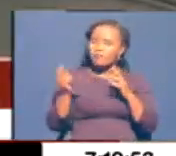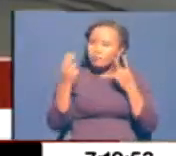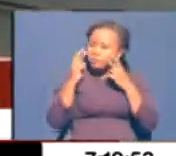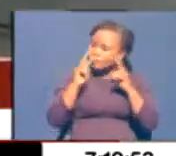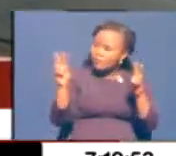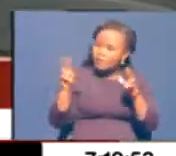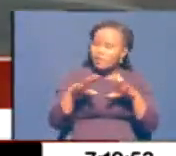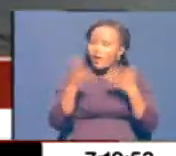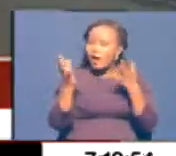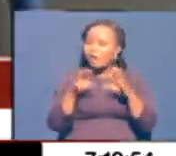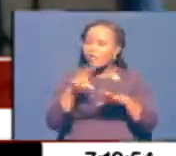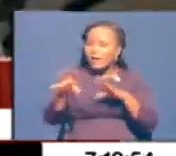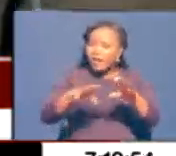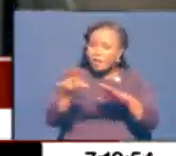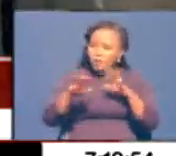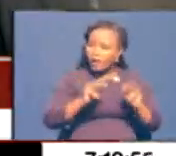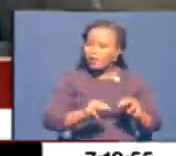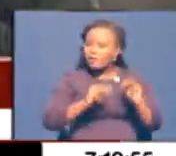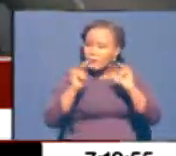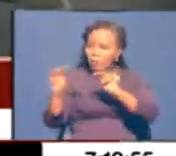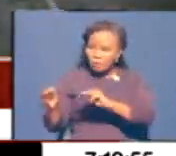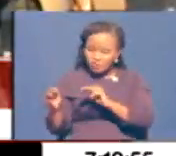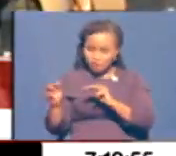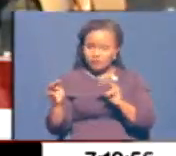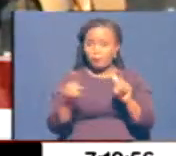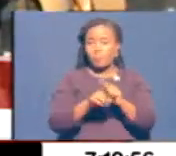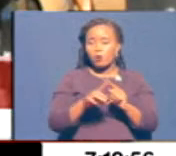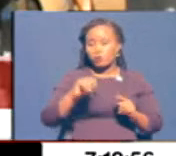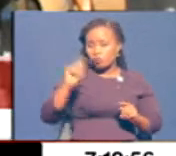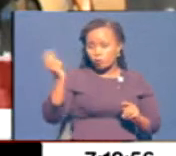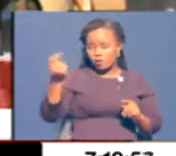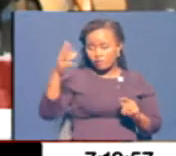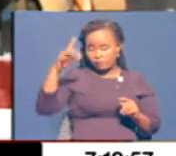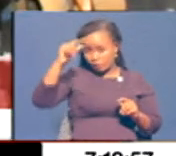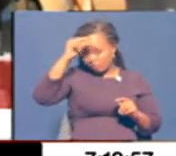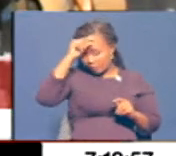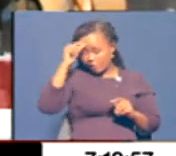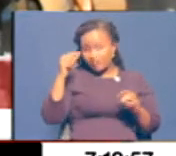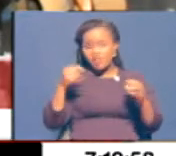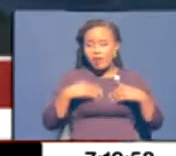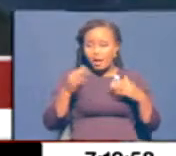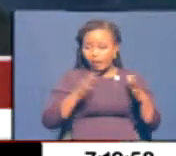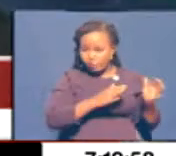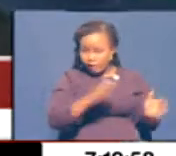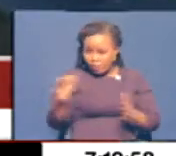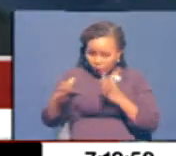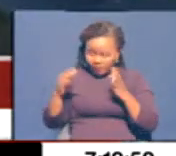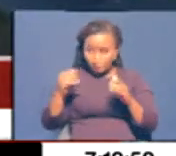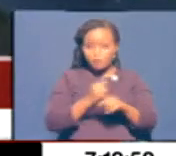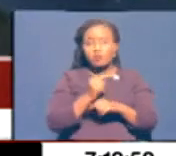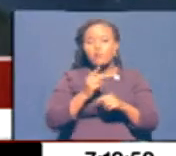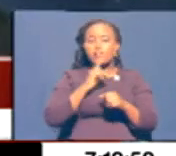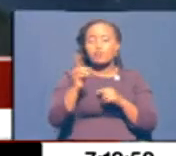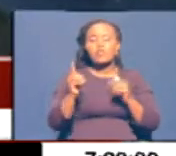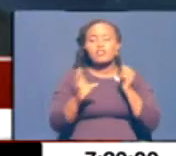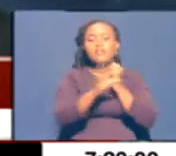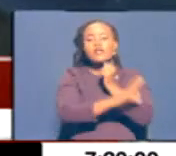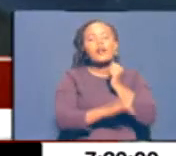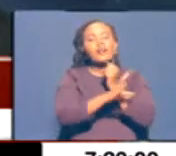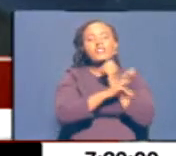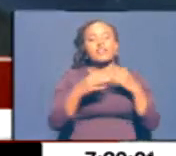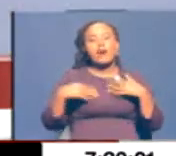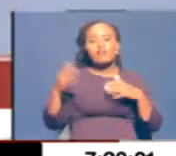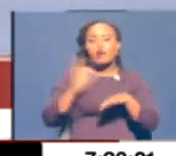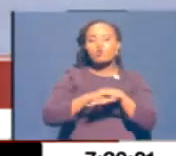duniani. Balala anasema serikali ya Kenya imejitolea kutekeleza mipango ya pamoja ili kuiweka nchi hii katika nafasi nzuri ya